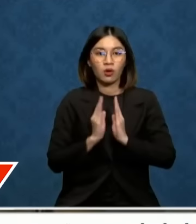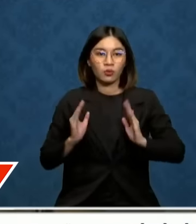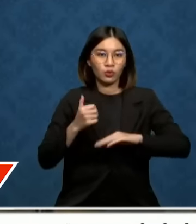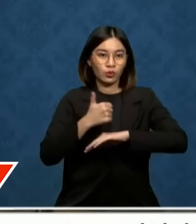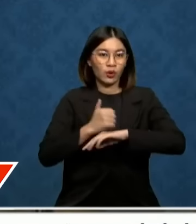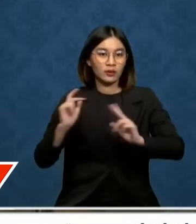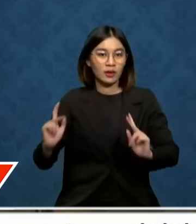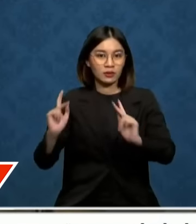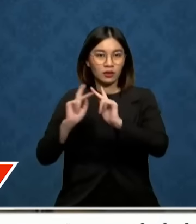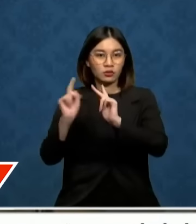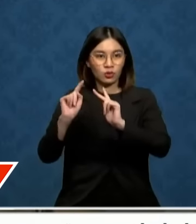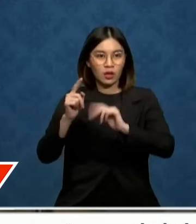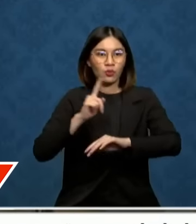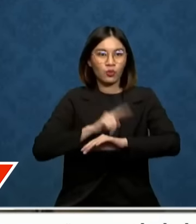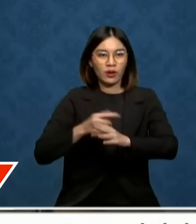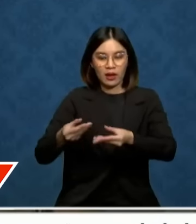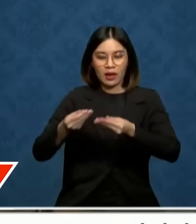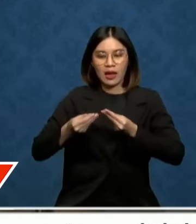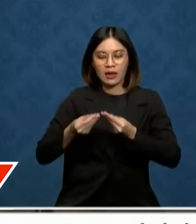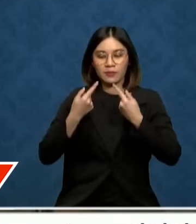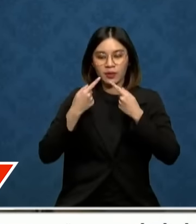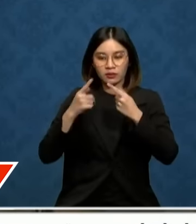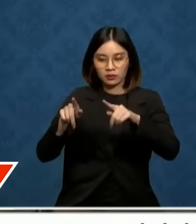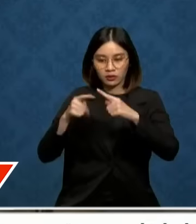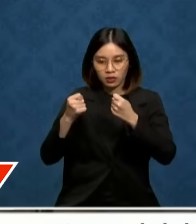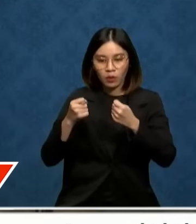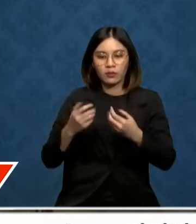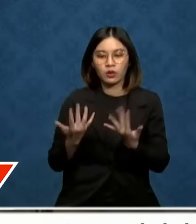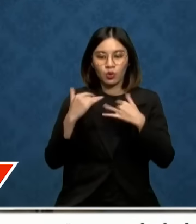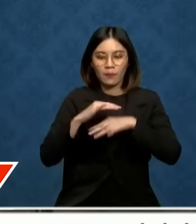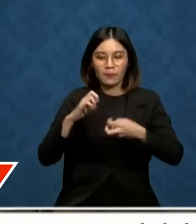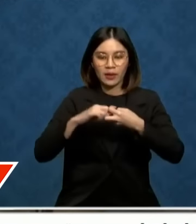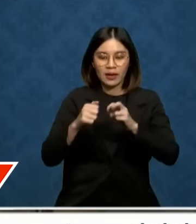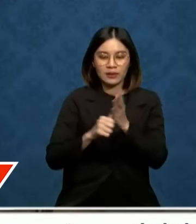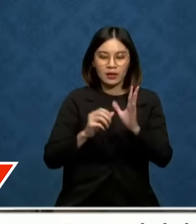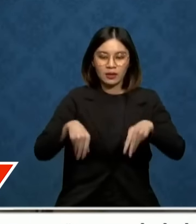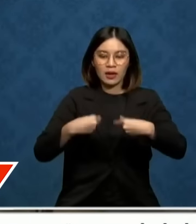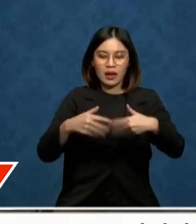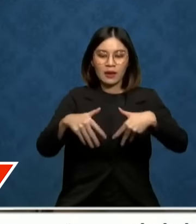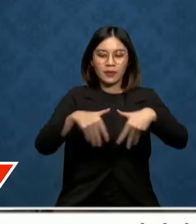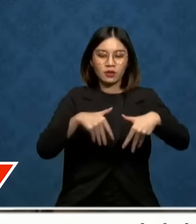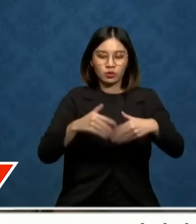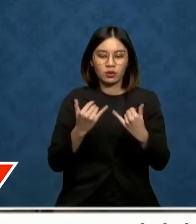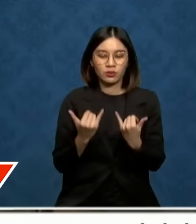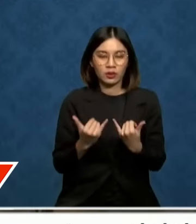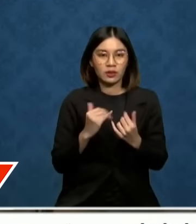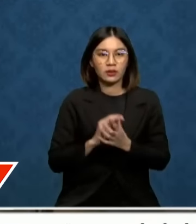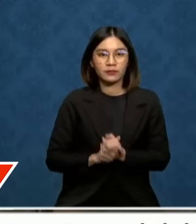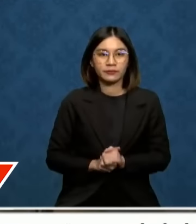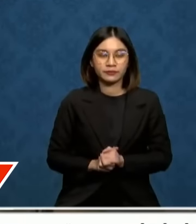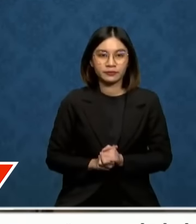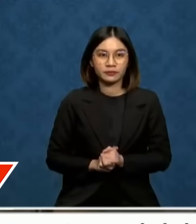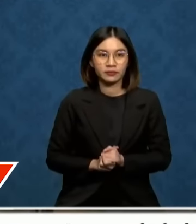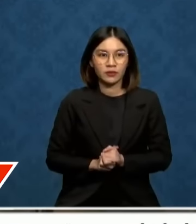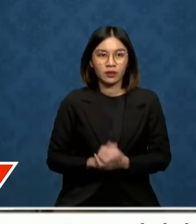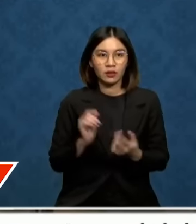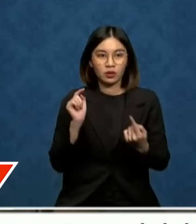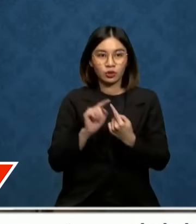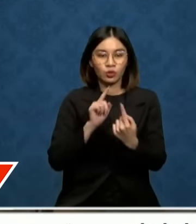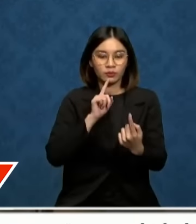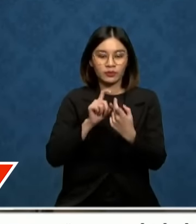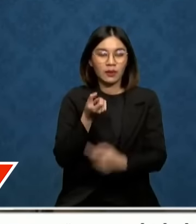นตรีที่ได้สละเวลามาตอบกระทู้ถามเพื่อร่วมกันแก้ไขปัญหาให้กับพี่น้องประชาชนในวันนี้นะครับเข้าสู่เรื่องของกระ